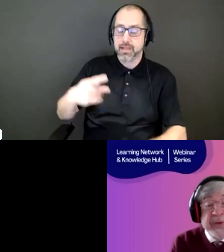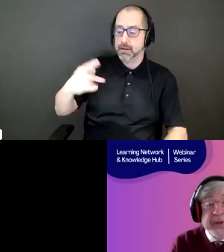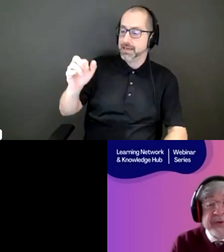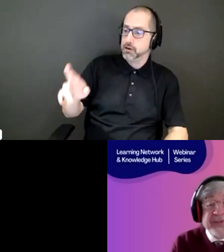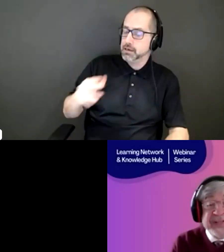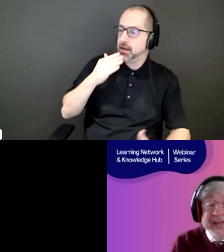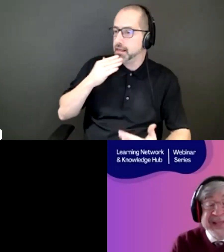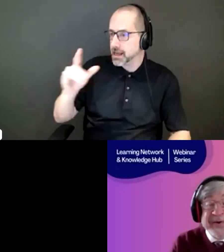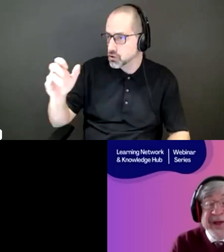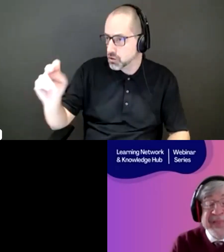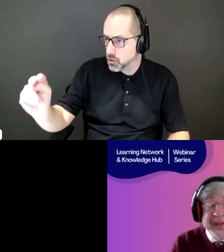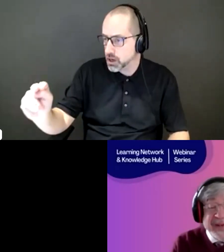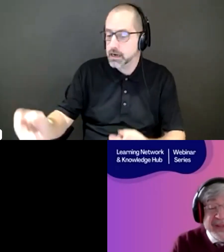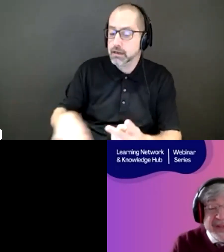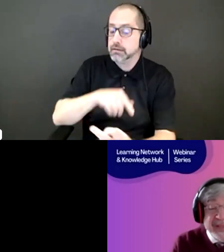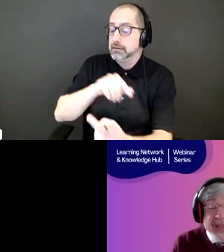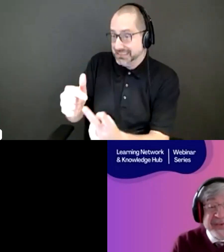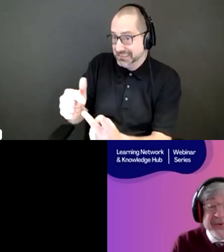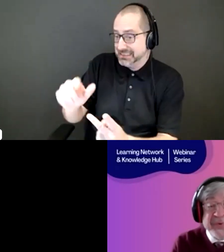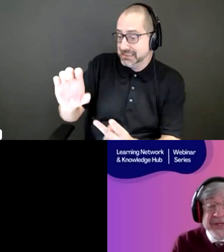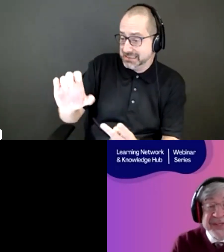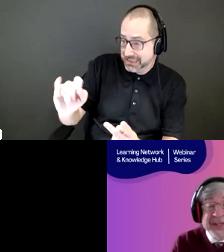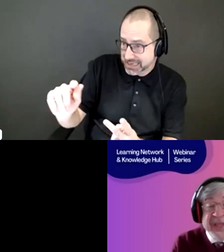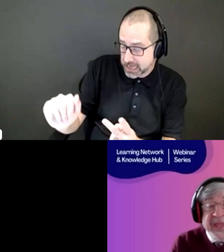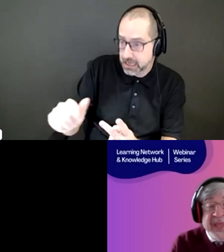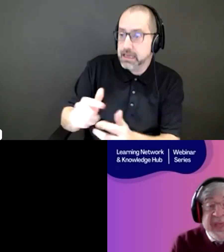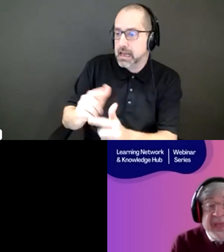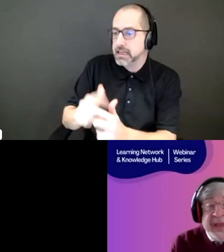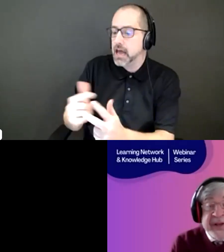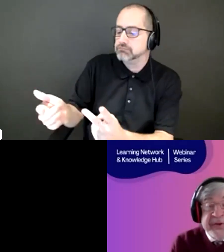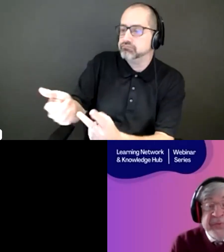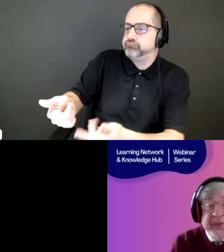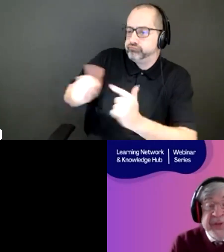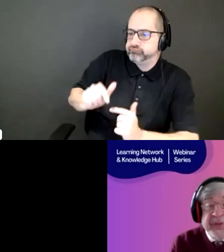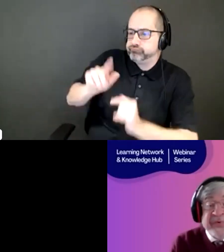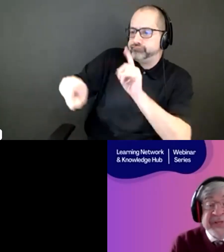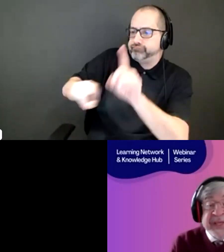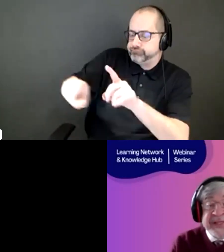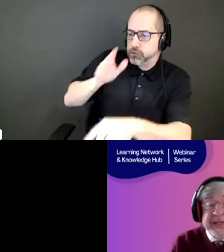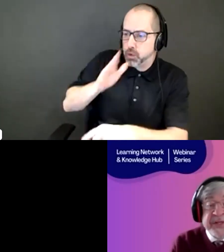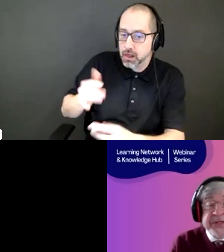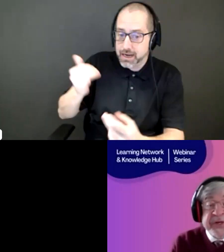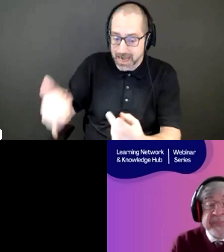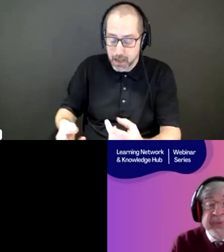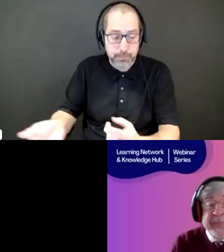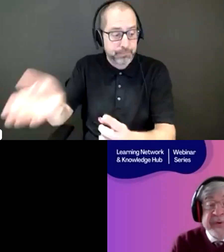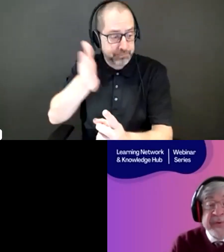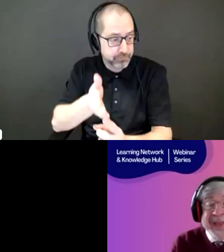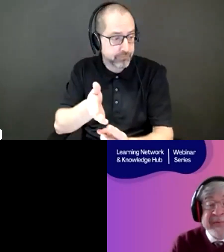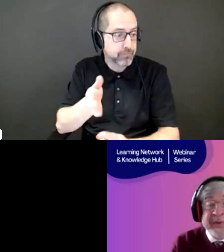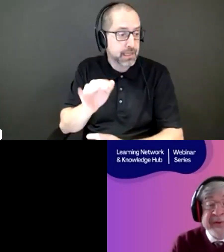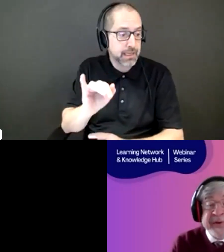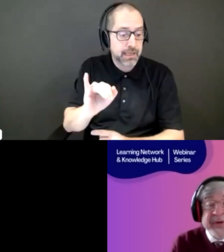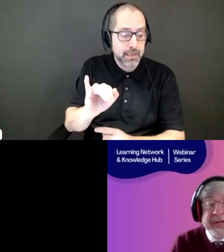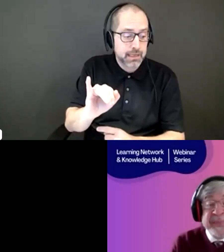Laurine on va vous revenir tantôt lorsque vous êtes Célina alors maintenant je fais la